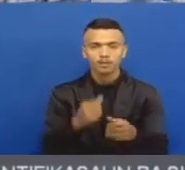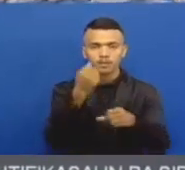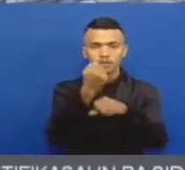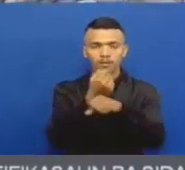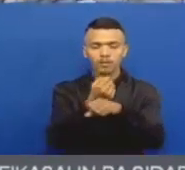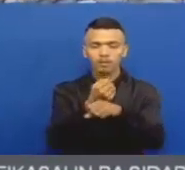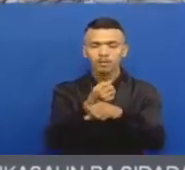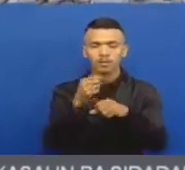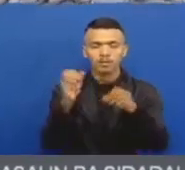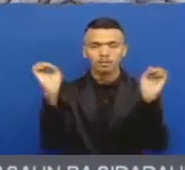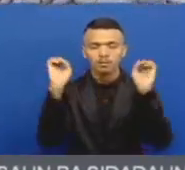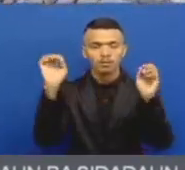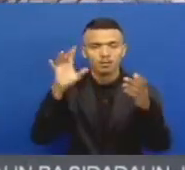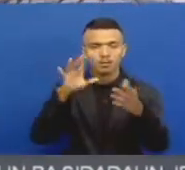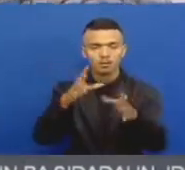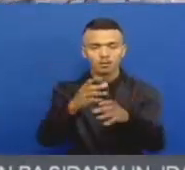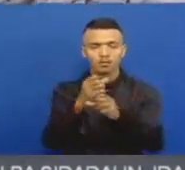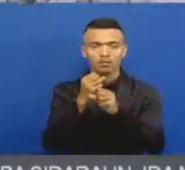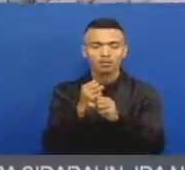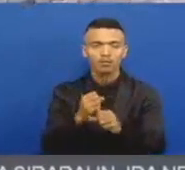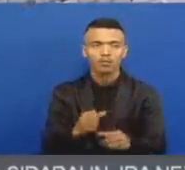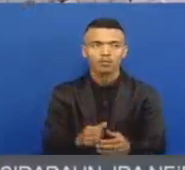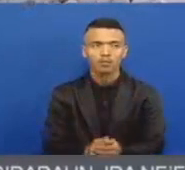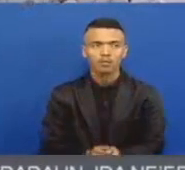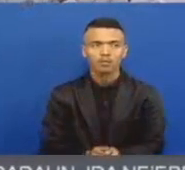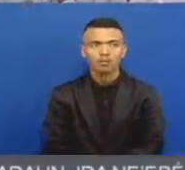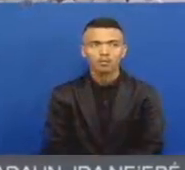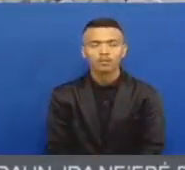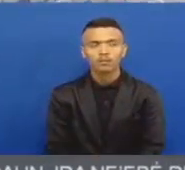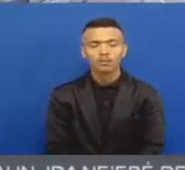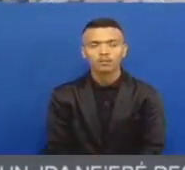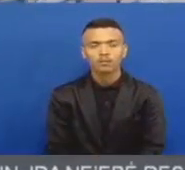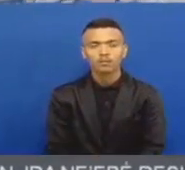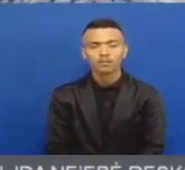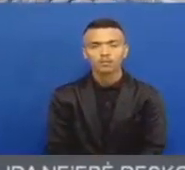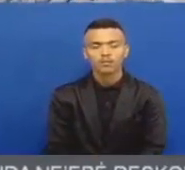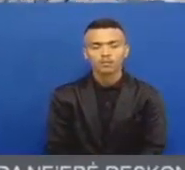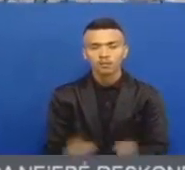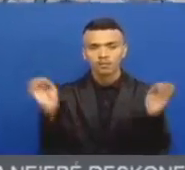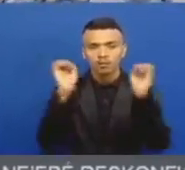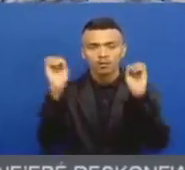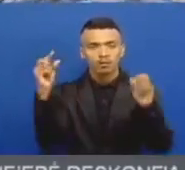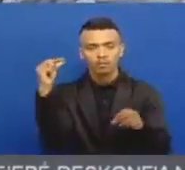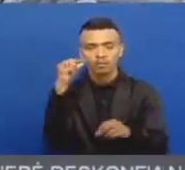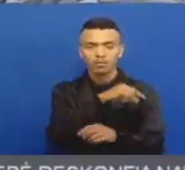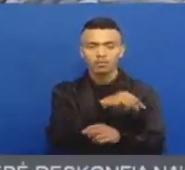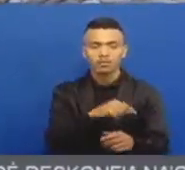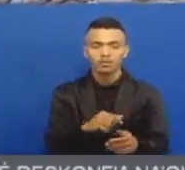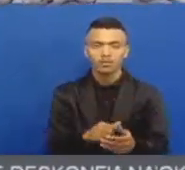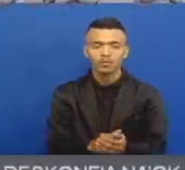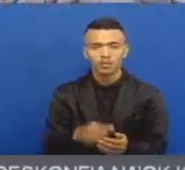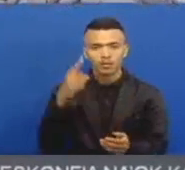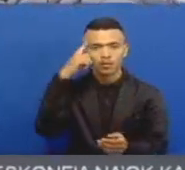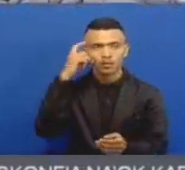mos labo ne uhim be ne lau sawati bosa hangam ne ura